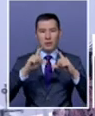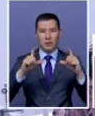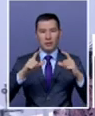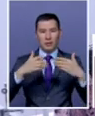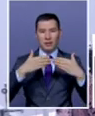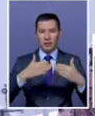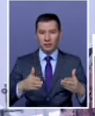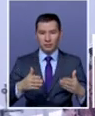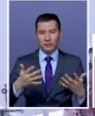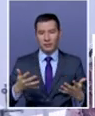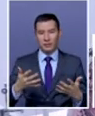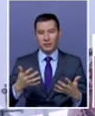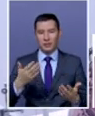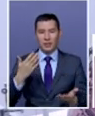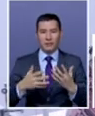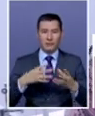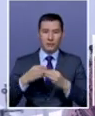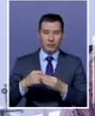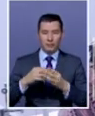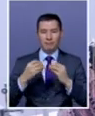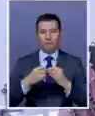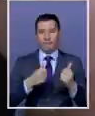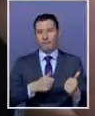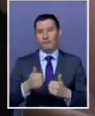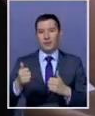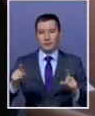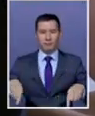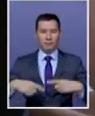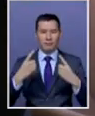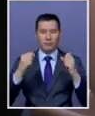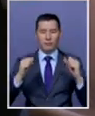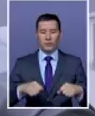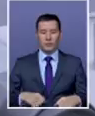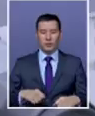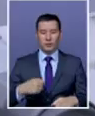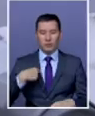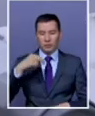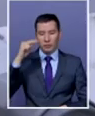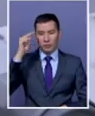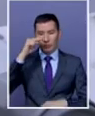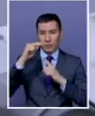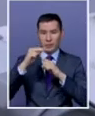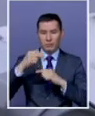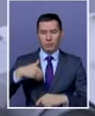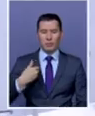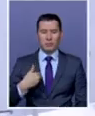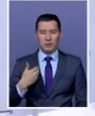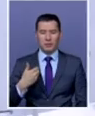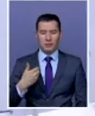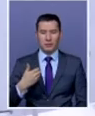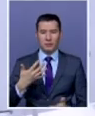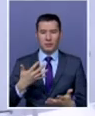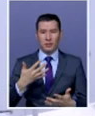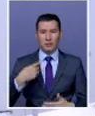жа аналар жұмыс істесе, соны істеген заттарын өзіміз сол жерде сатамыз. Үйренгеннің зияны жоқ қой енді. Көп нәрсені білген